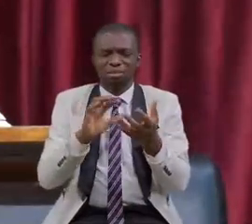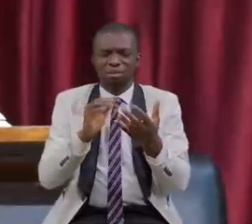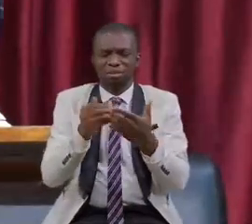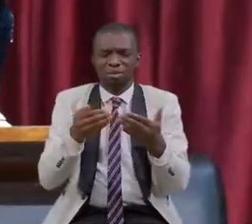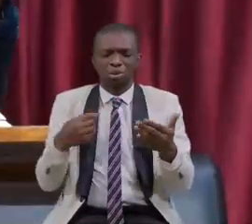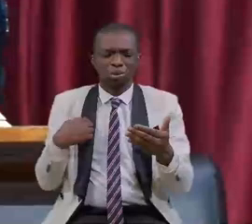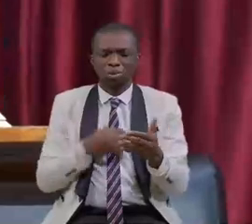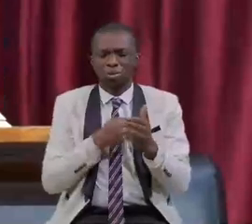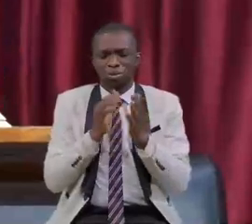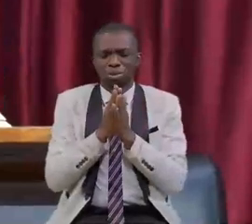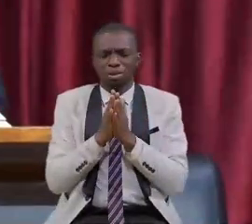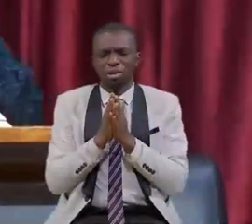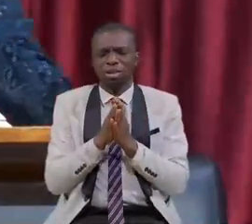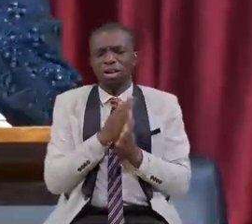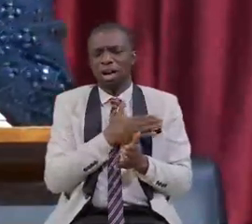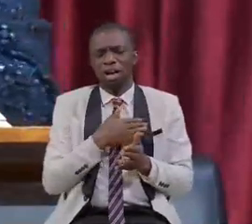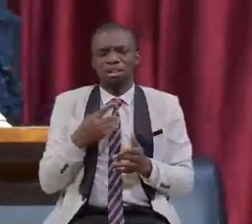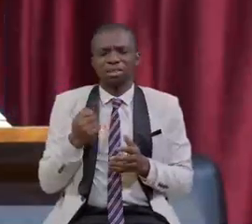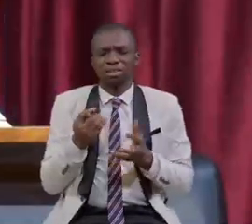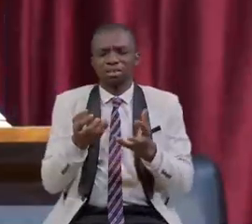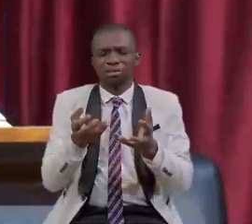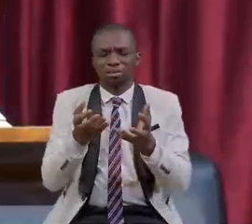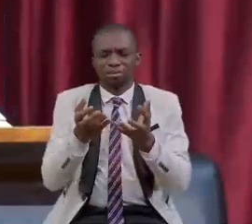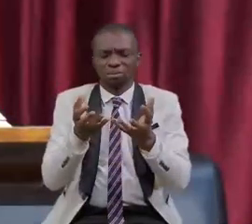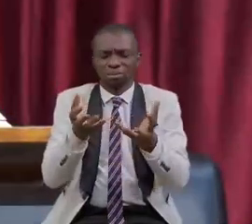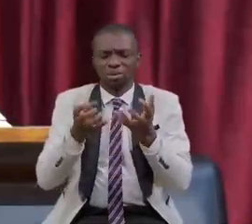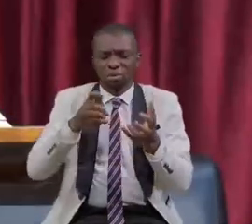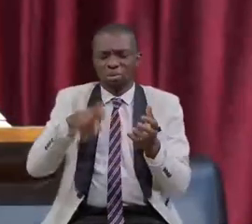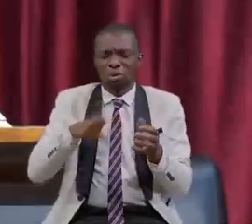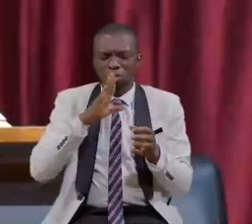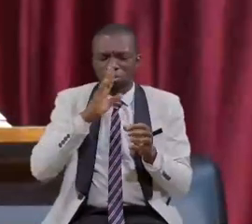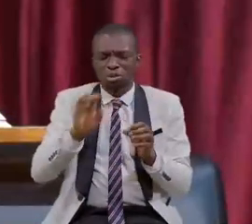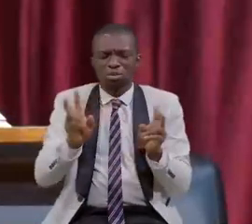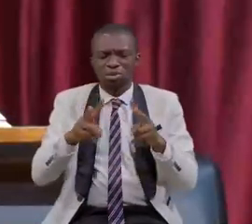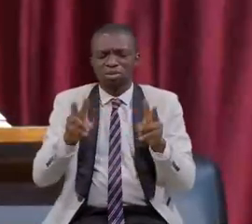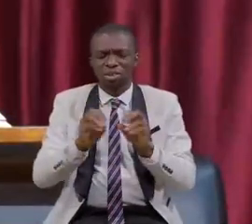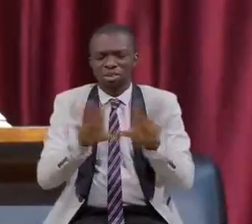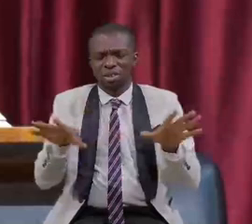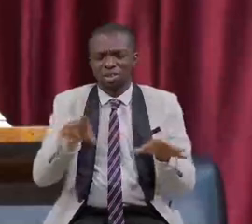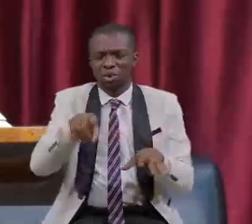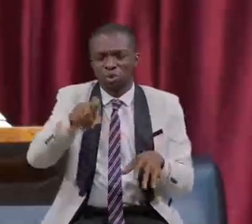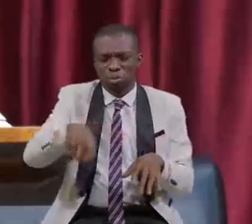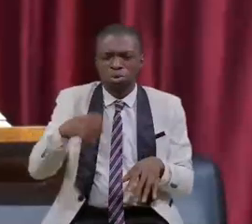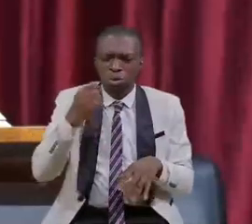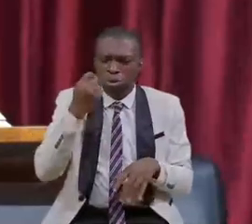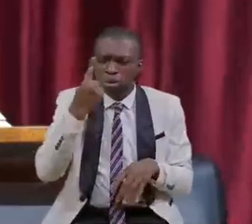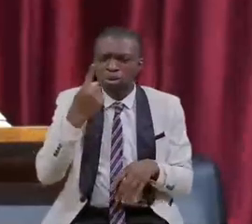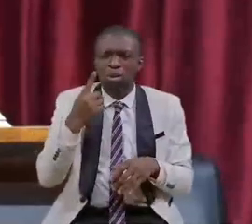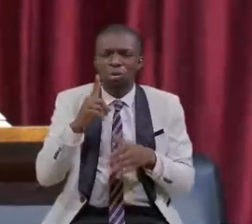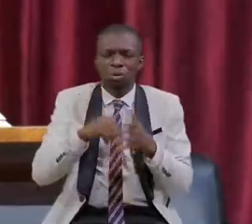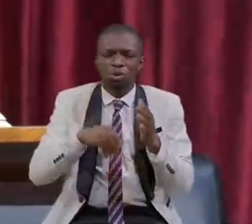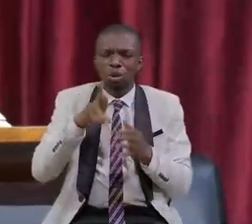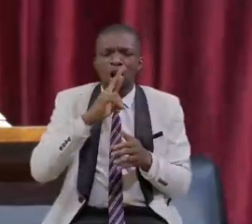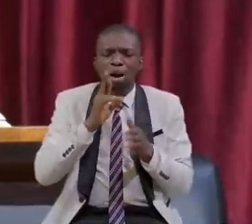La requête doit être significative. Vous devez comprendre le contenu de votre